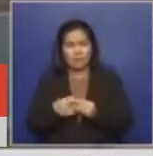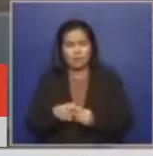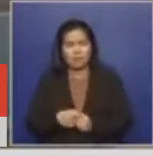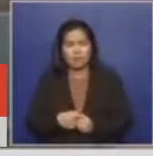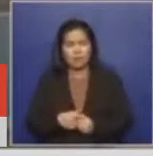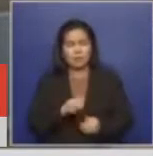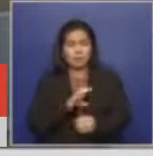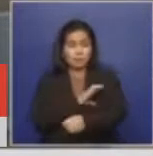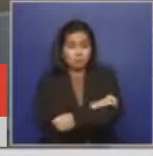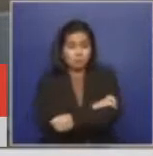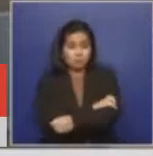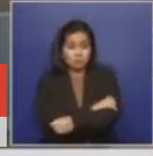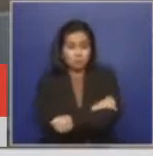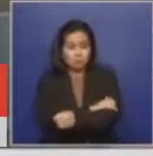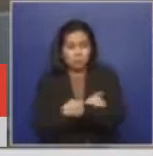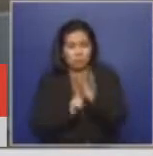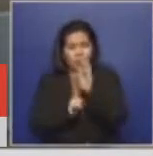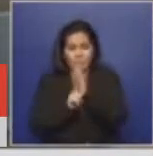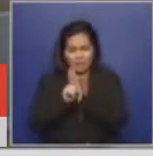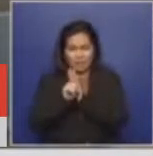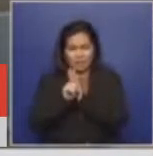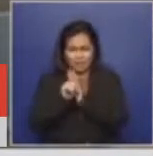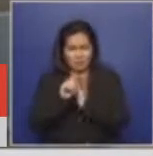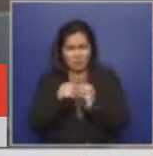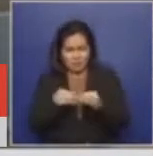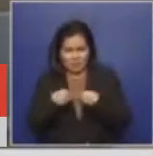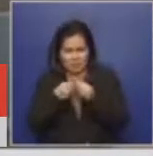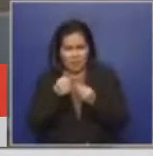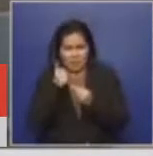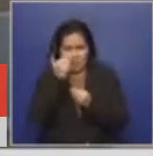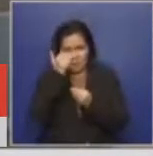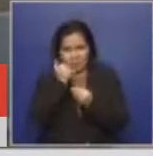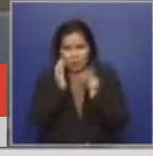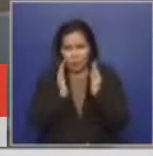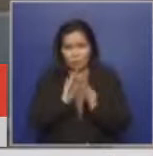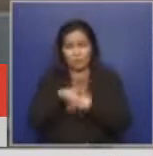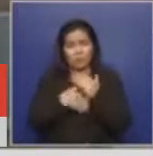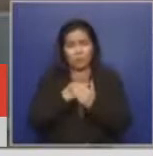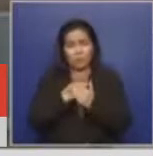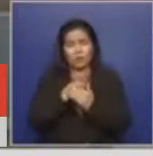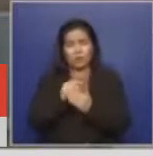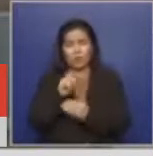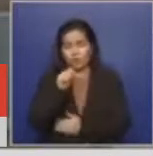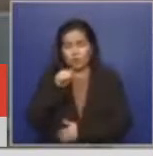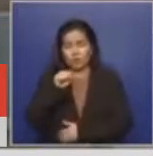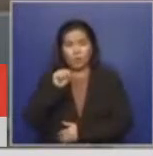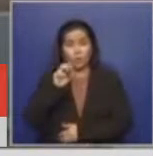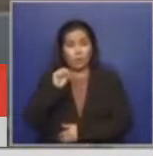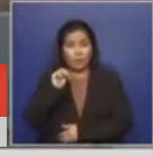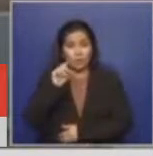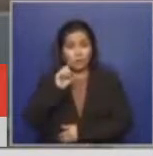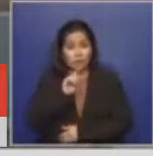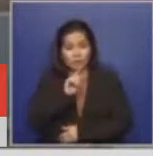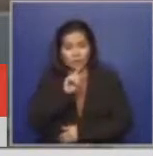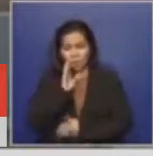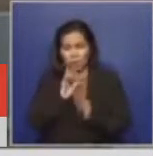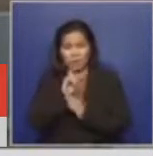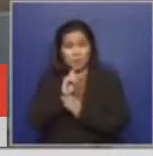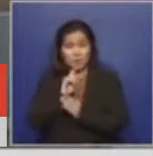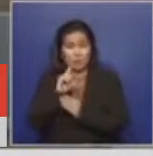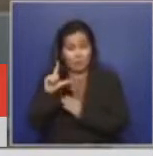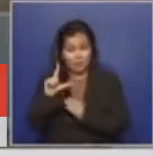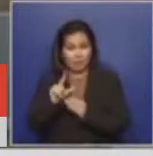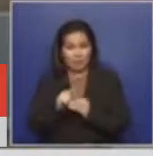มีล้านกว่าคนนะครับใช้งบเครื่องหนึ่งประมาณ1,000 บาทนะครับใช้งบ1,000 ล้านบาทเ